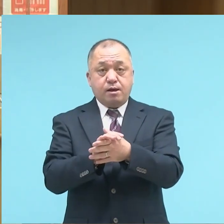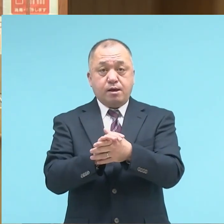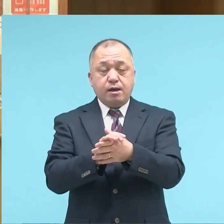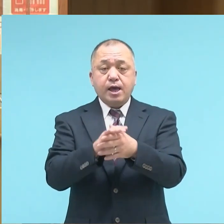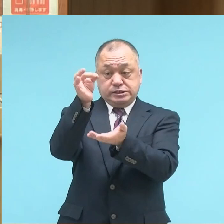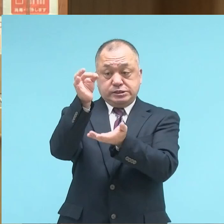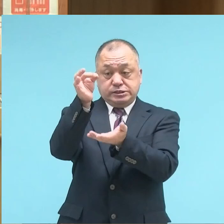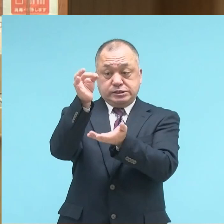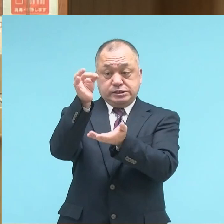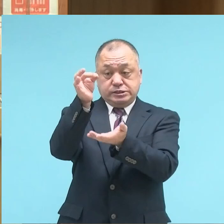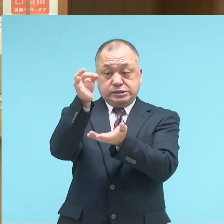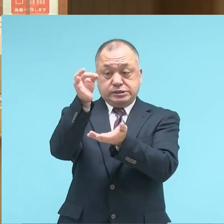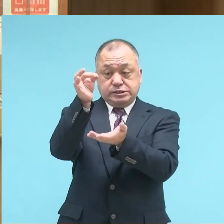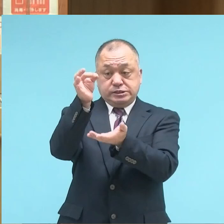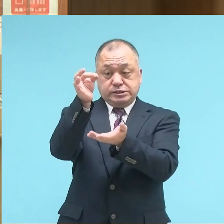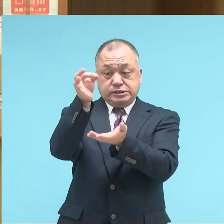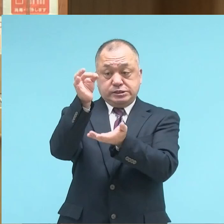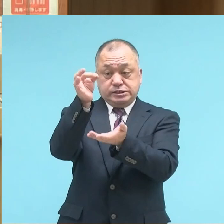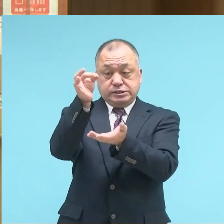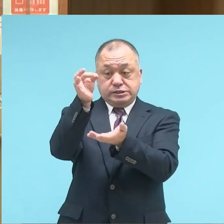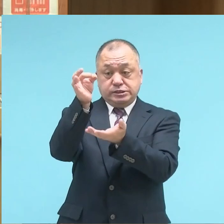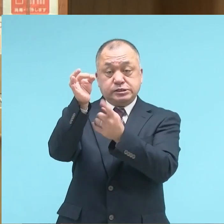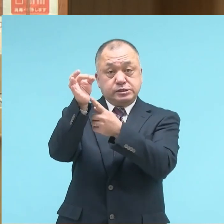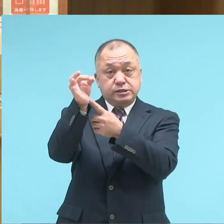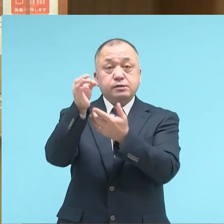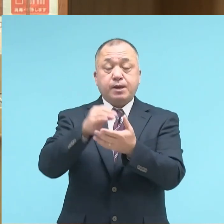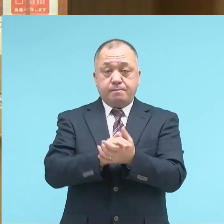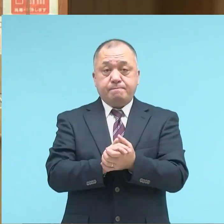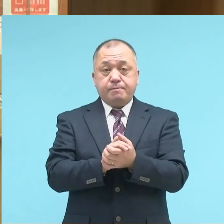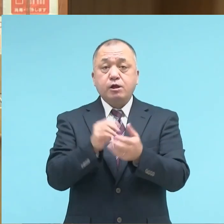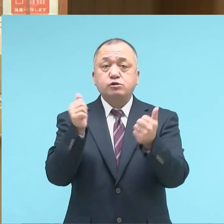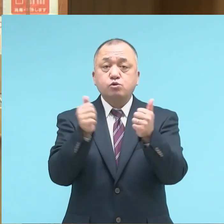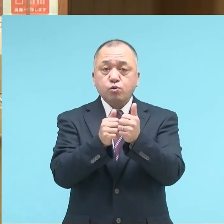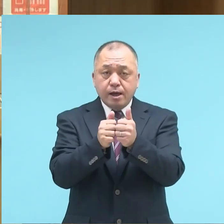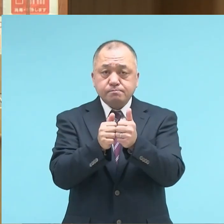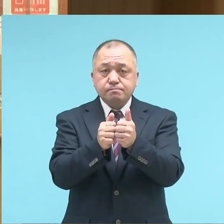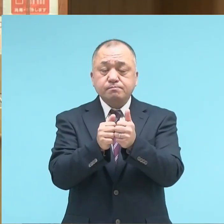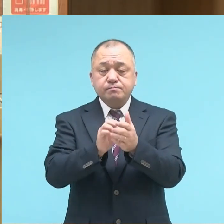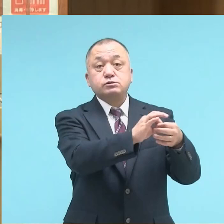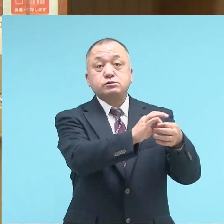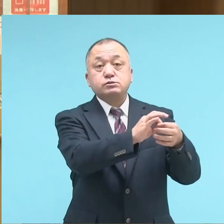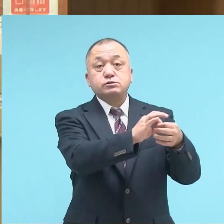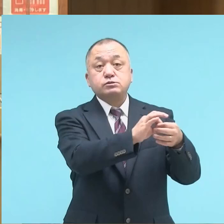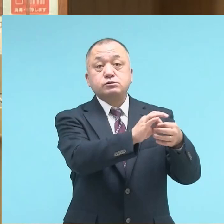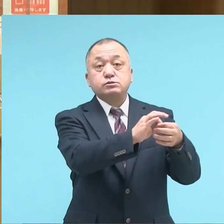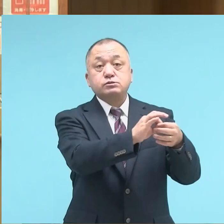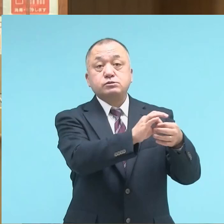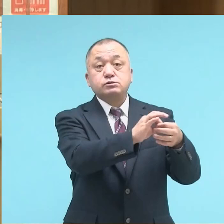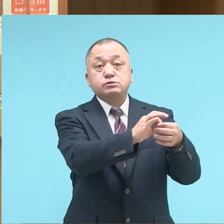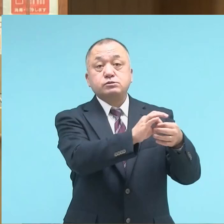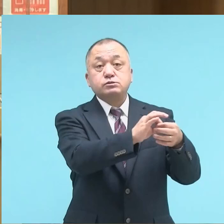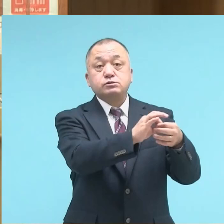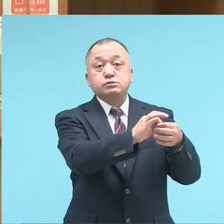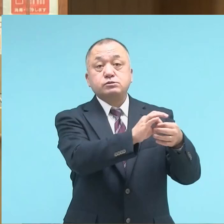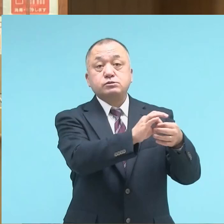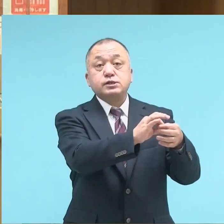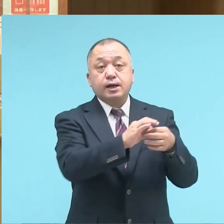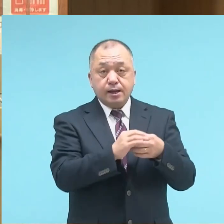についても、そういった資金面、または相談体制、いろんな形で札幌市とも緊密に連携をし